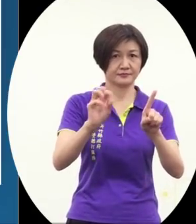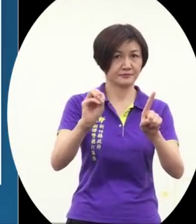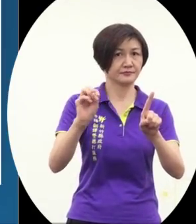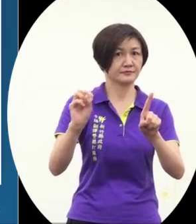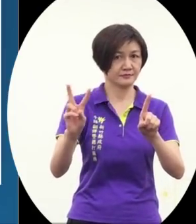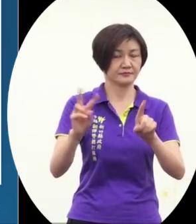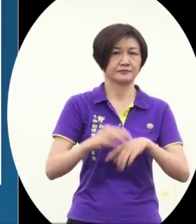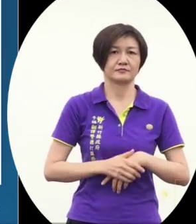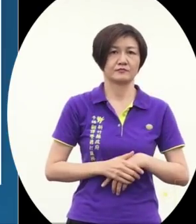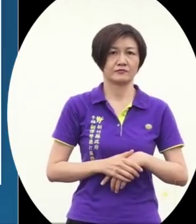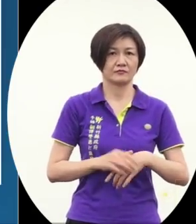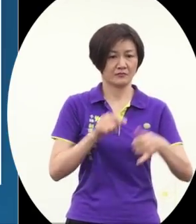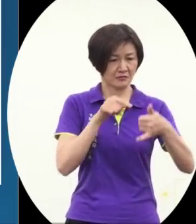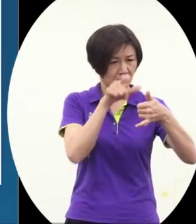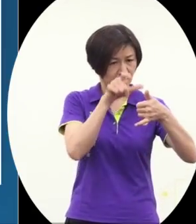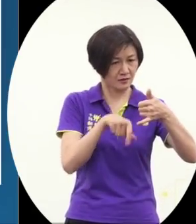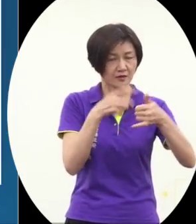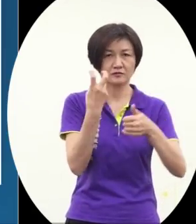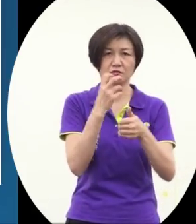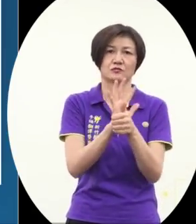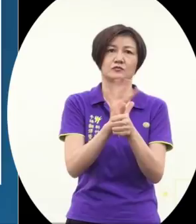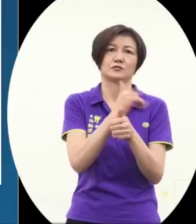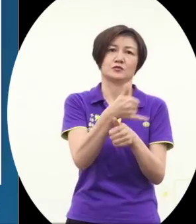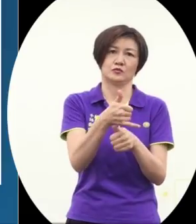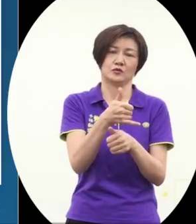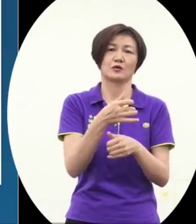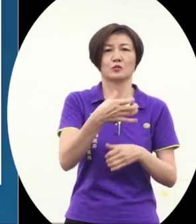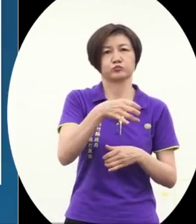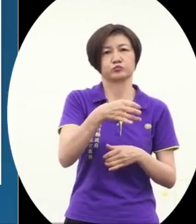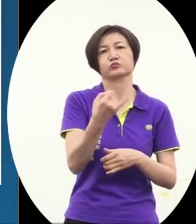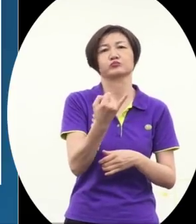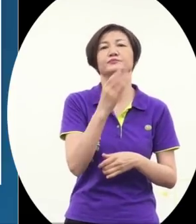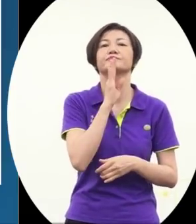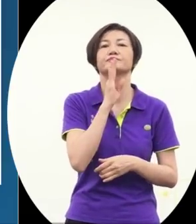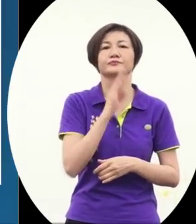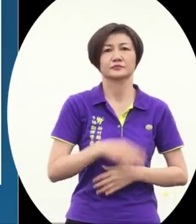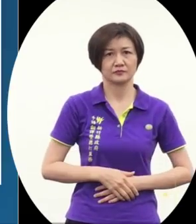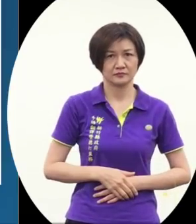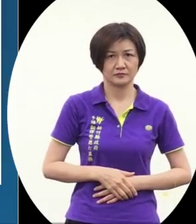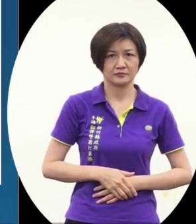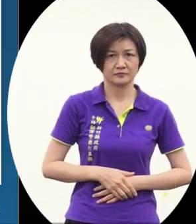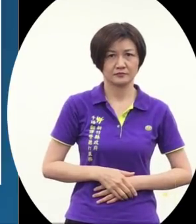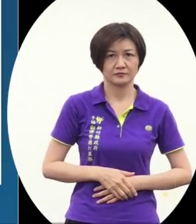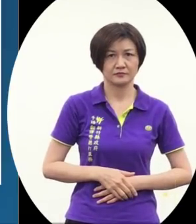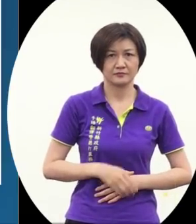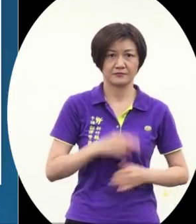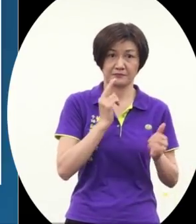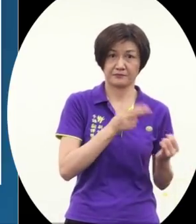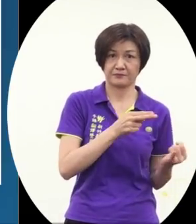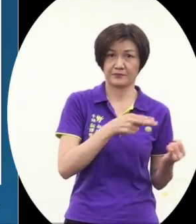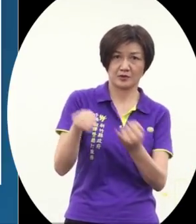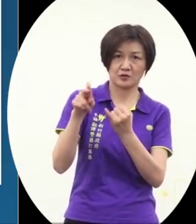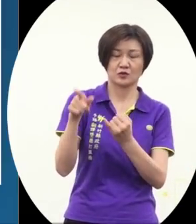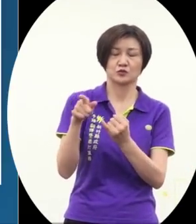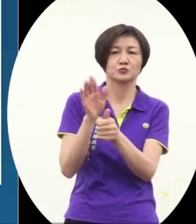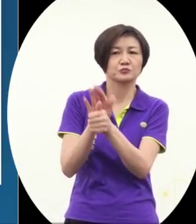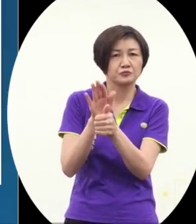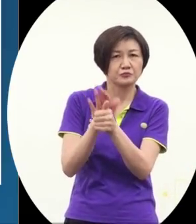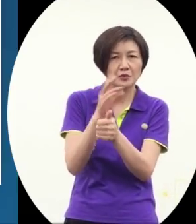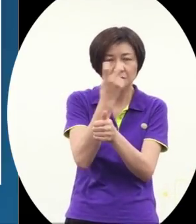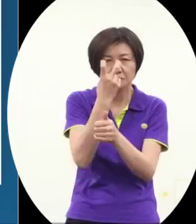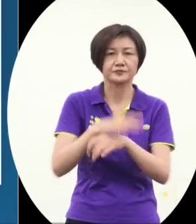14402，他是照护员，是一个孕妇，他是被派去支援的，